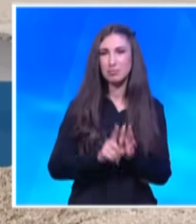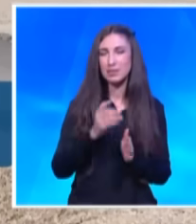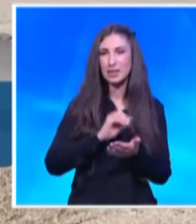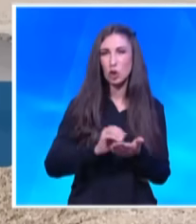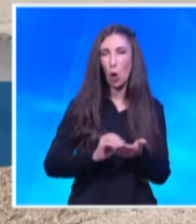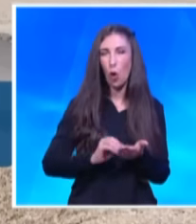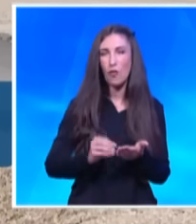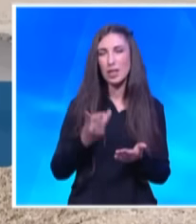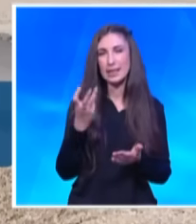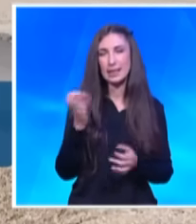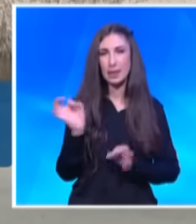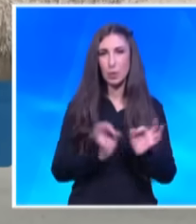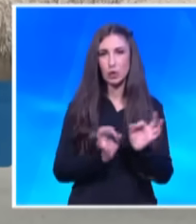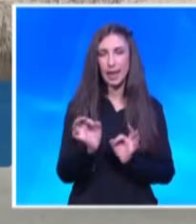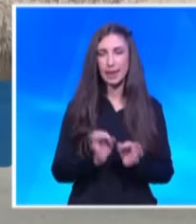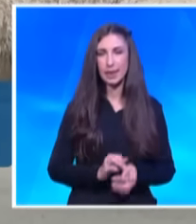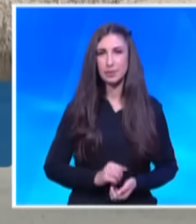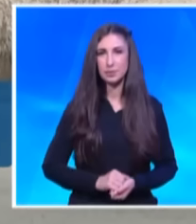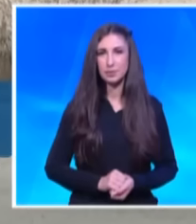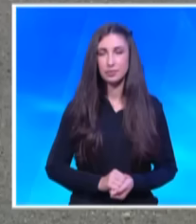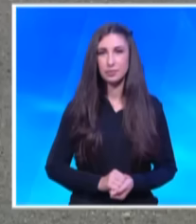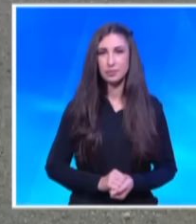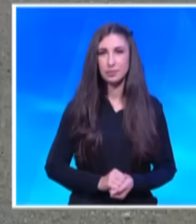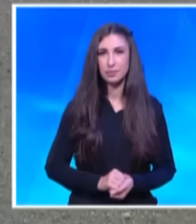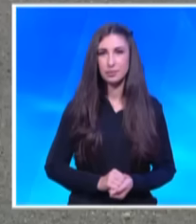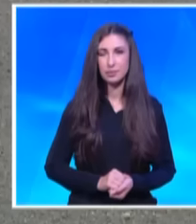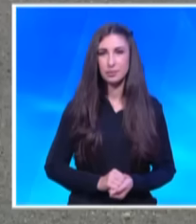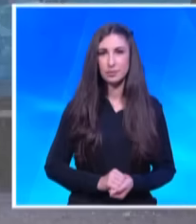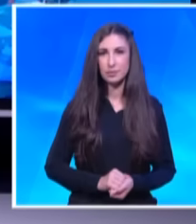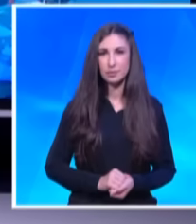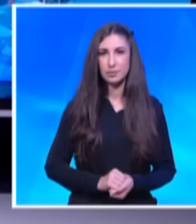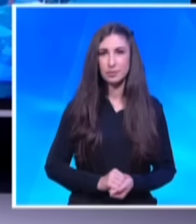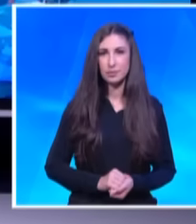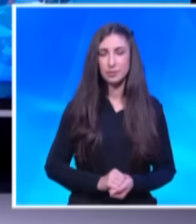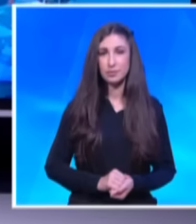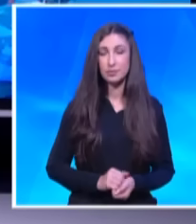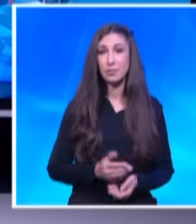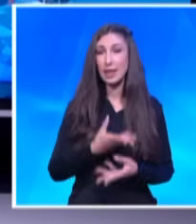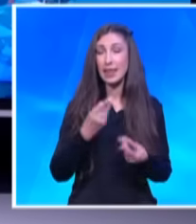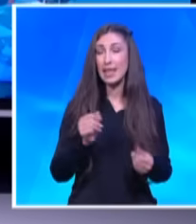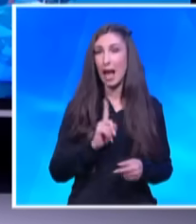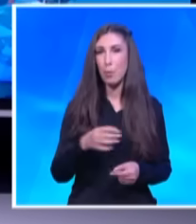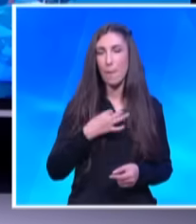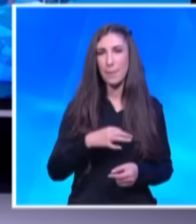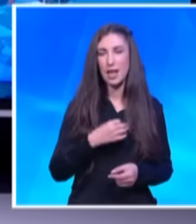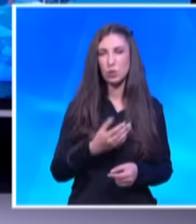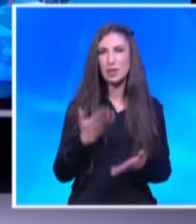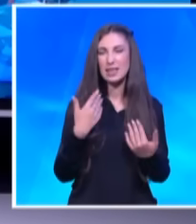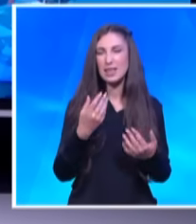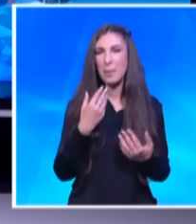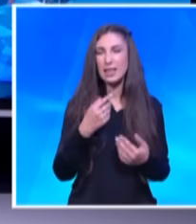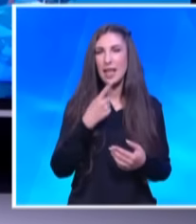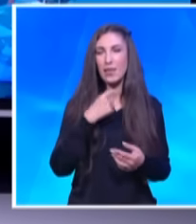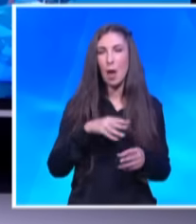с 30%. За BTV новините, Християния Червенкова. Няма опасност замърсяване на морската вода на